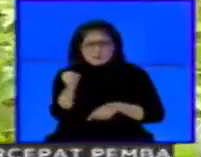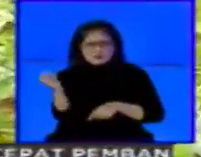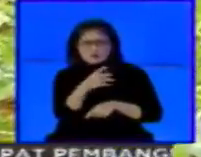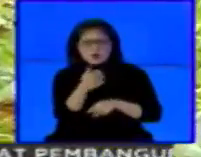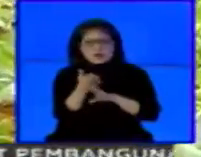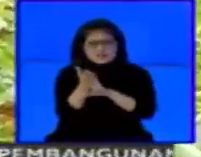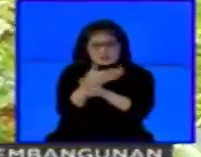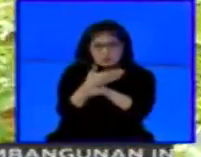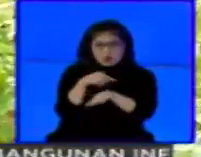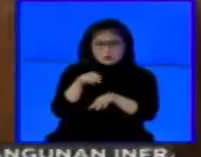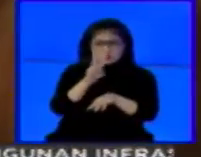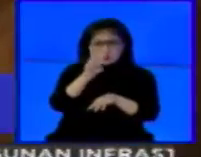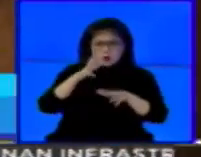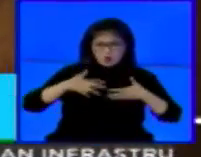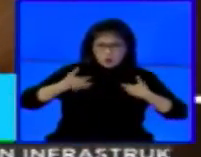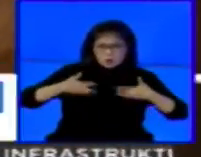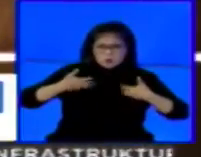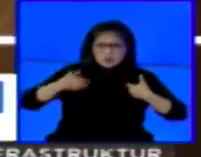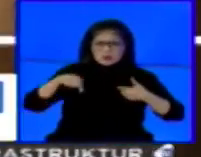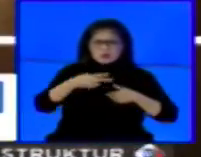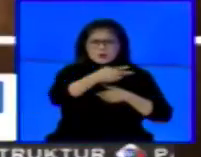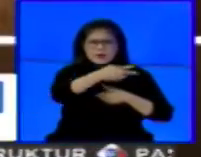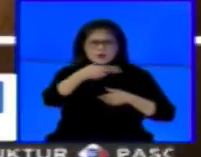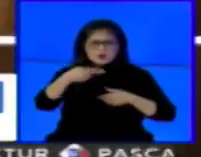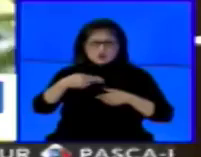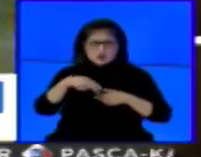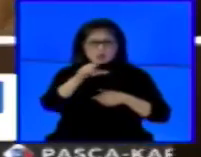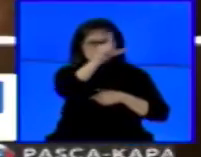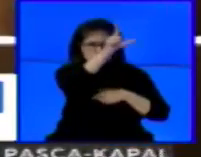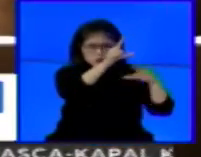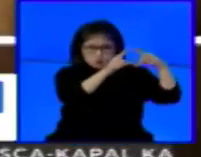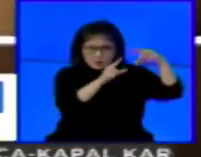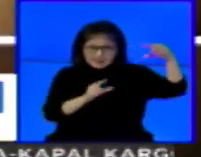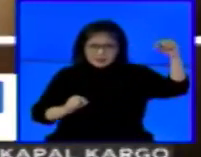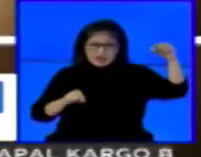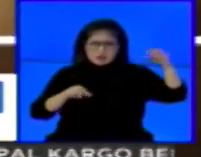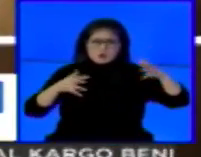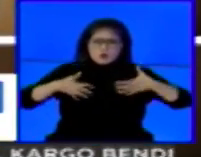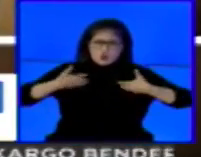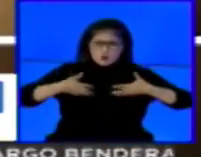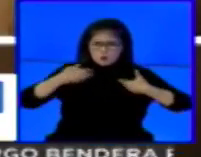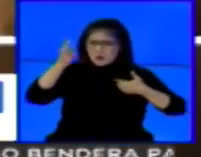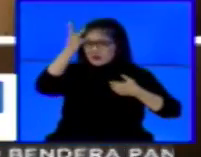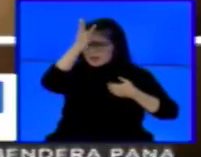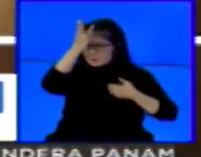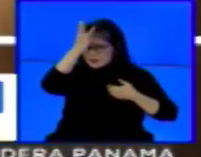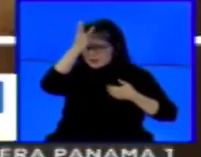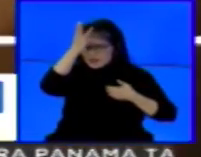ada dua orang utan di Indonesia. Orang utan Sumatera, Pongo abeli, dan orang utan Kalimantan, Pongo